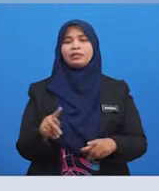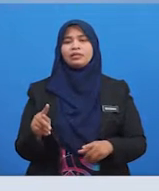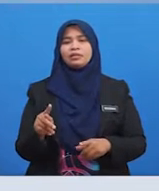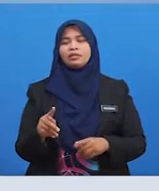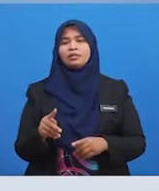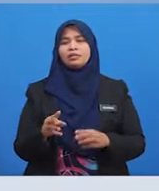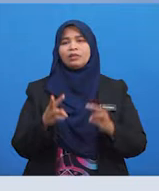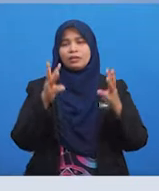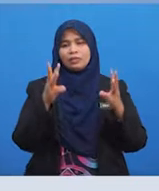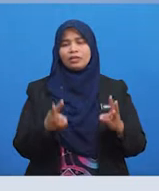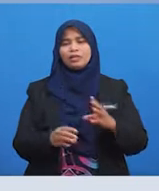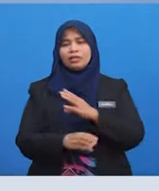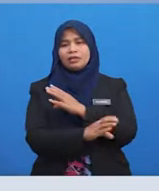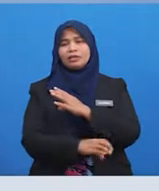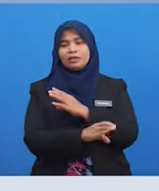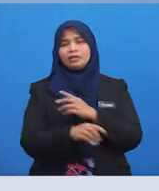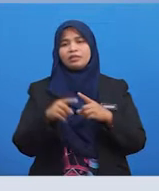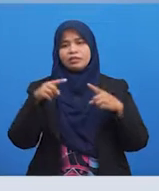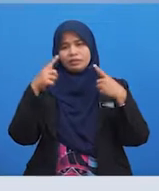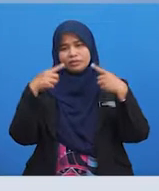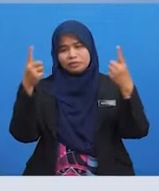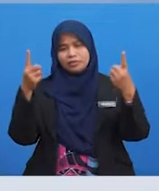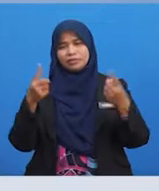warga negara gemilang.